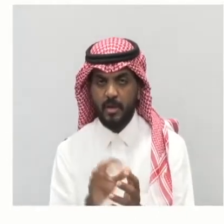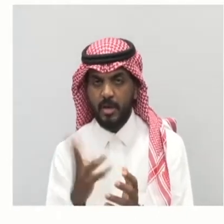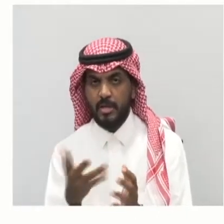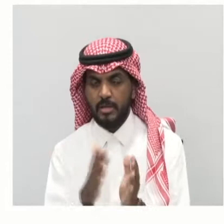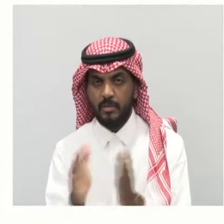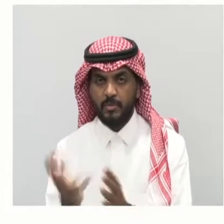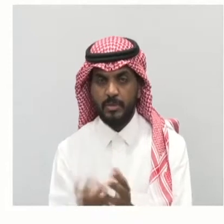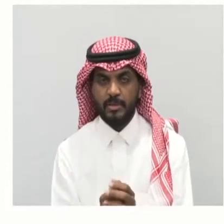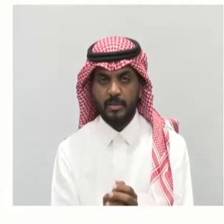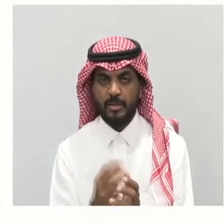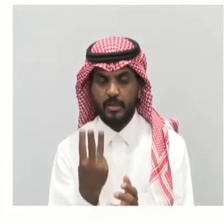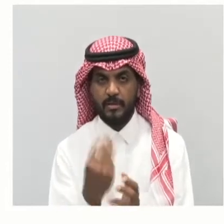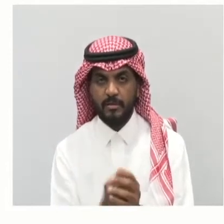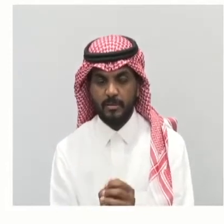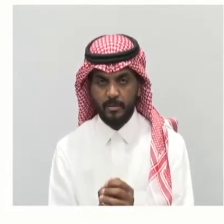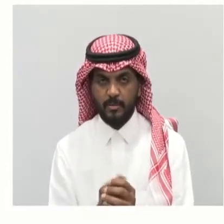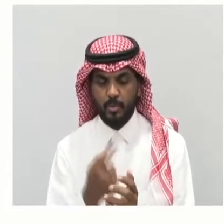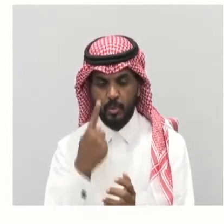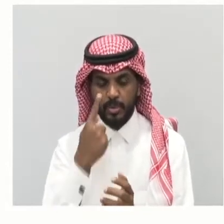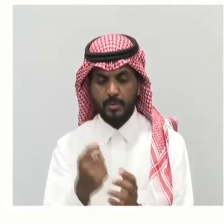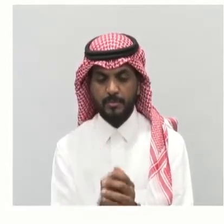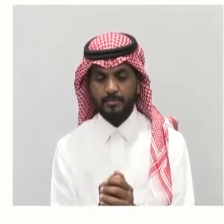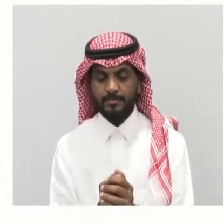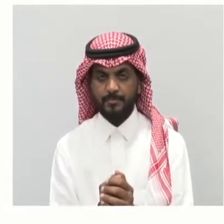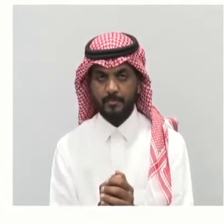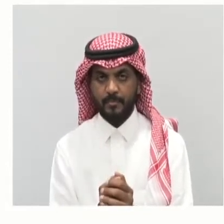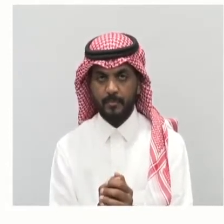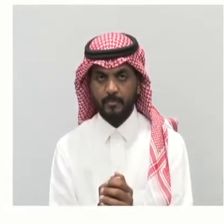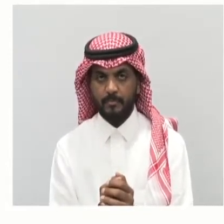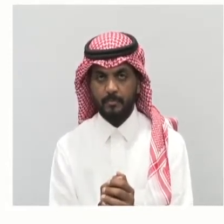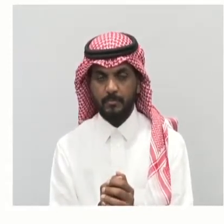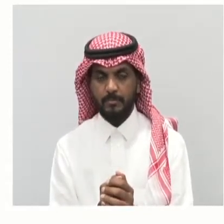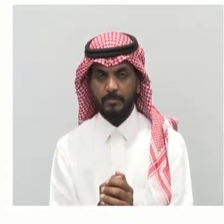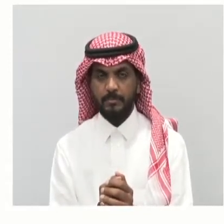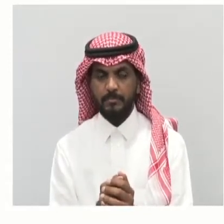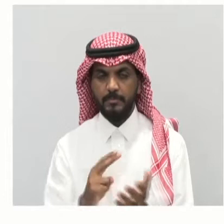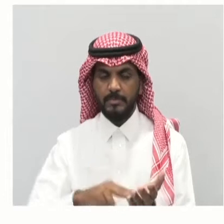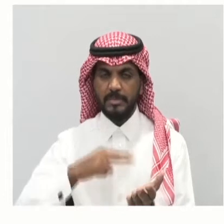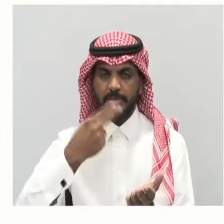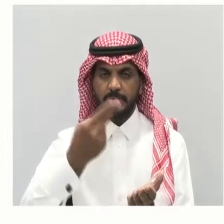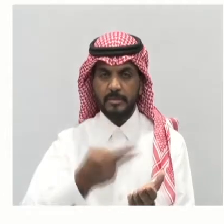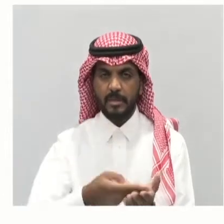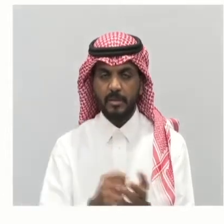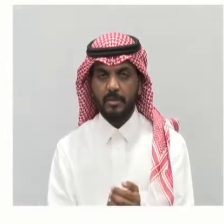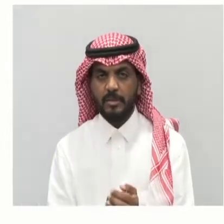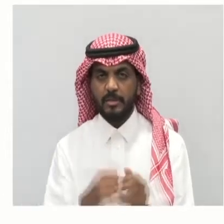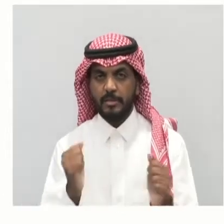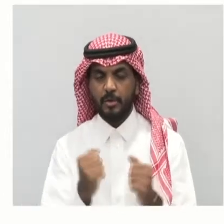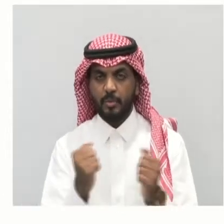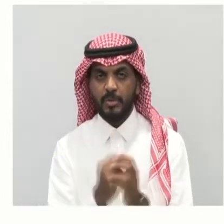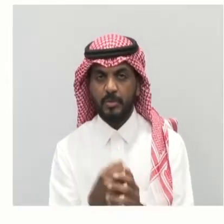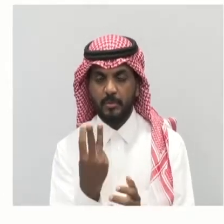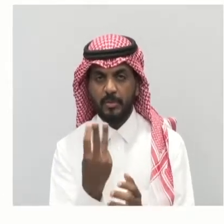هنا أحسنتم، هنا الوحدة الثالثة. انتقل مباشرة إلى التقويم التجميعي